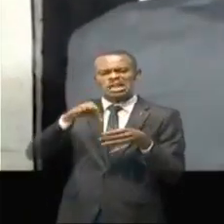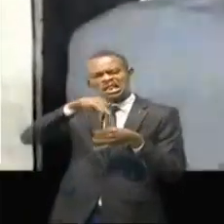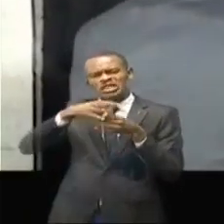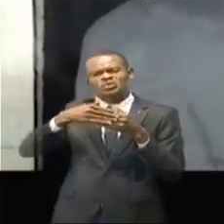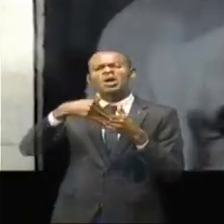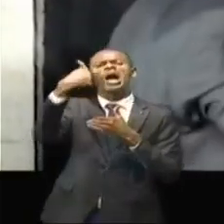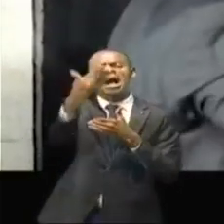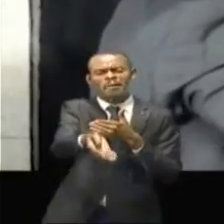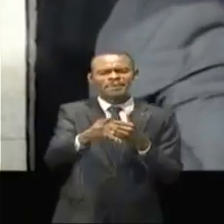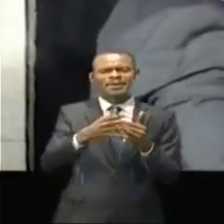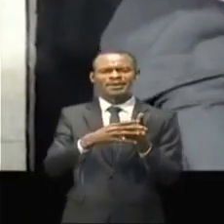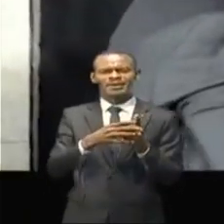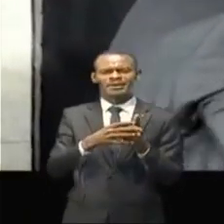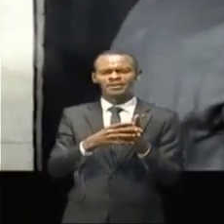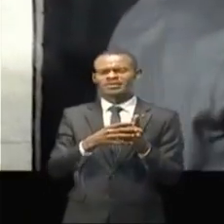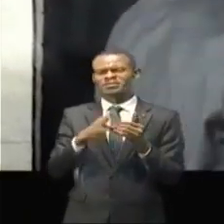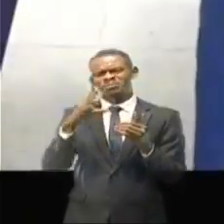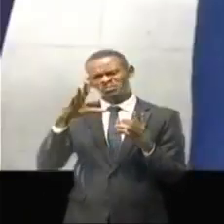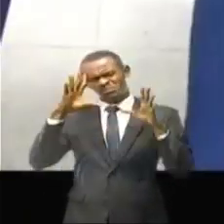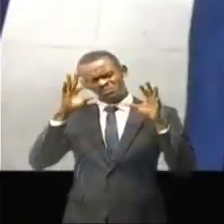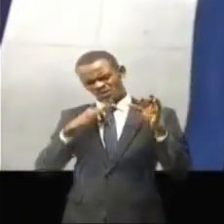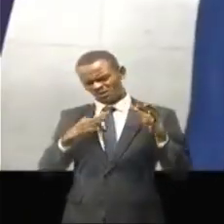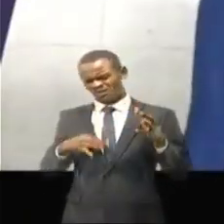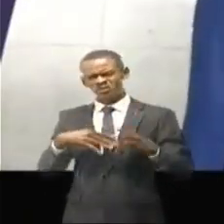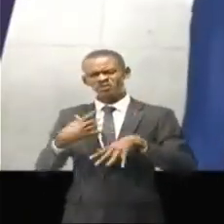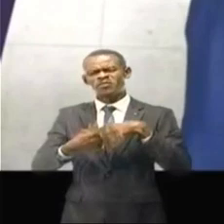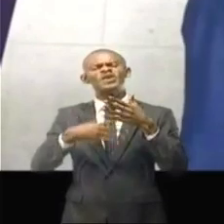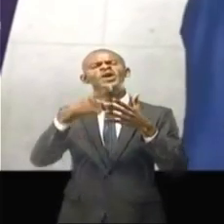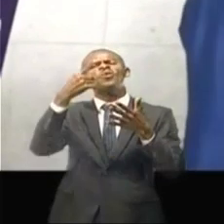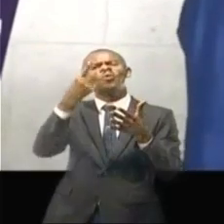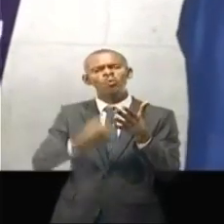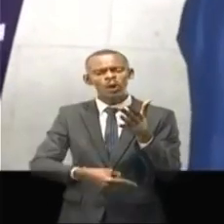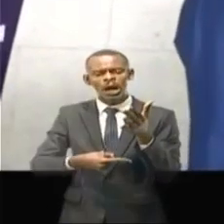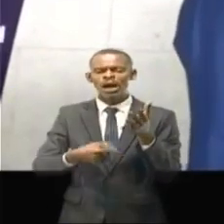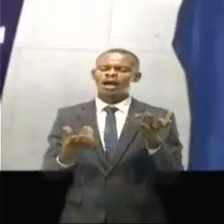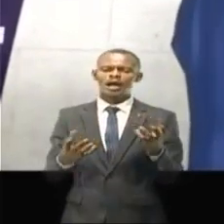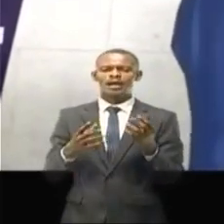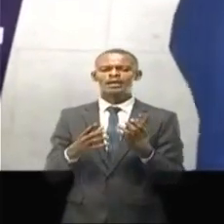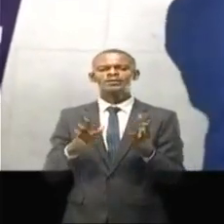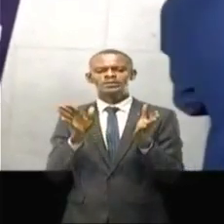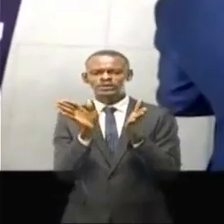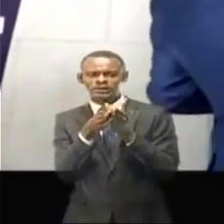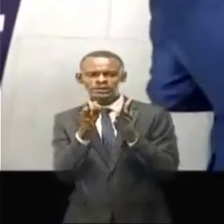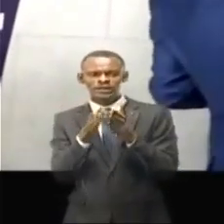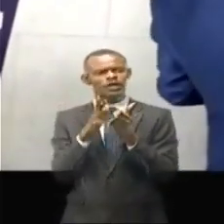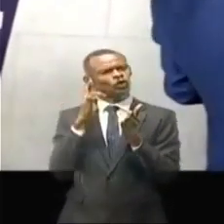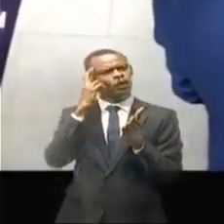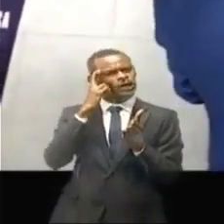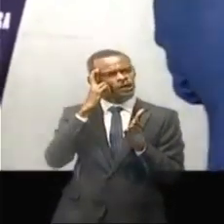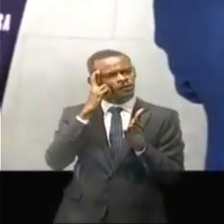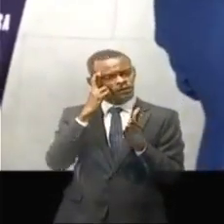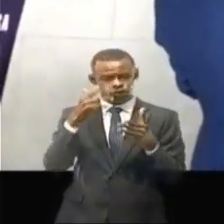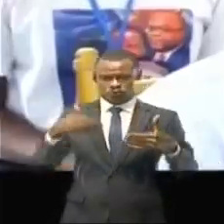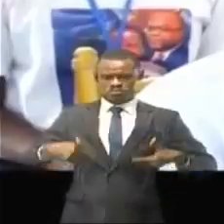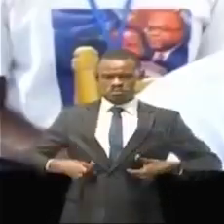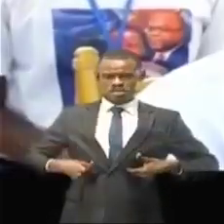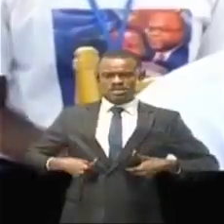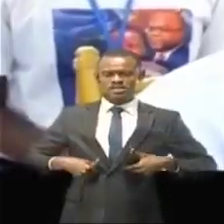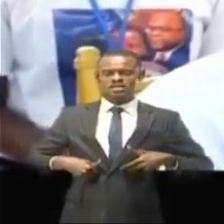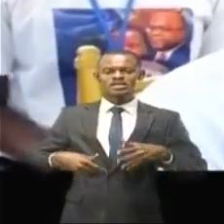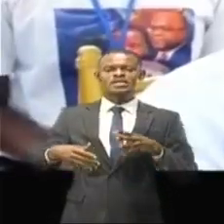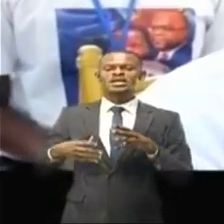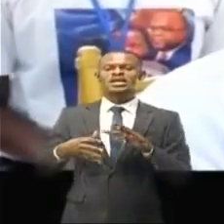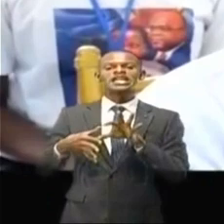l'objectif des activités qui marquent la clôture des journées de réflexion organisées par ces jeunes venus de 26 provinces.